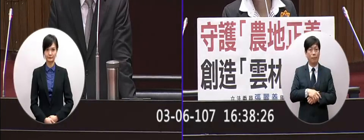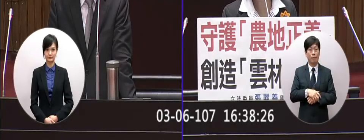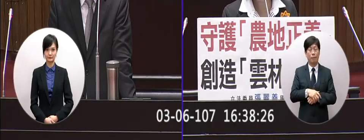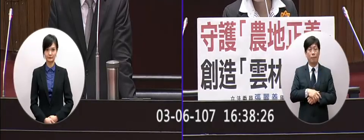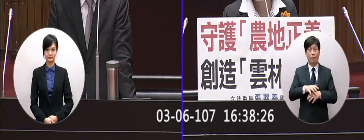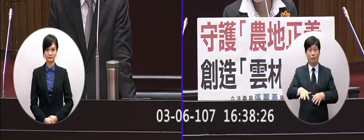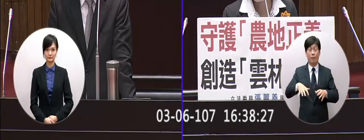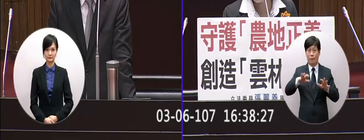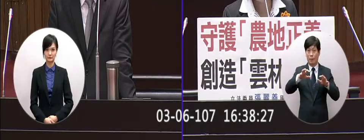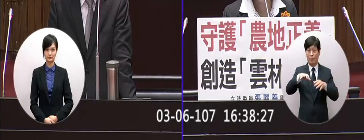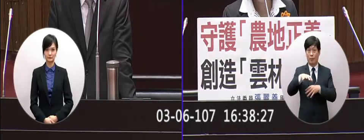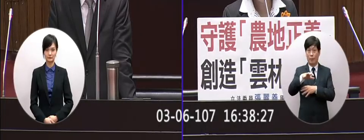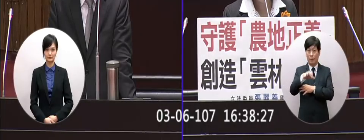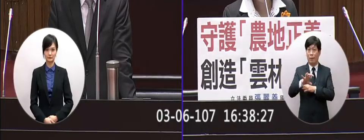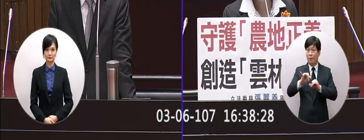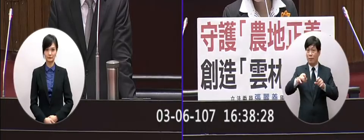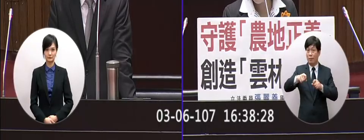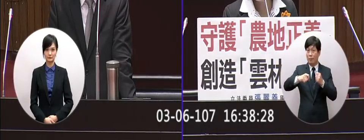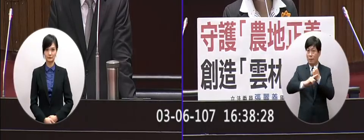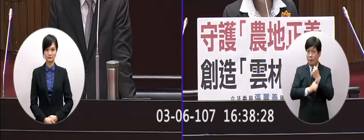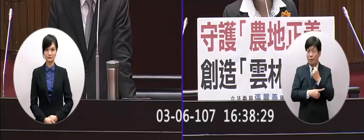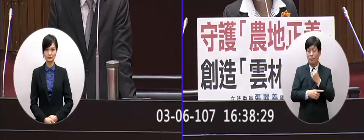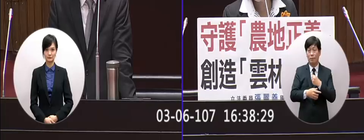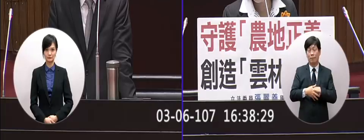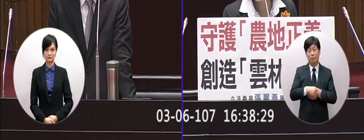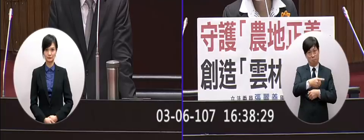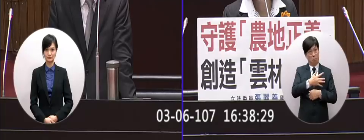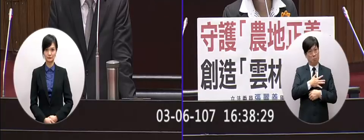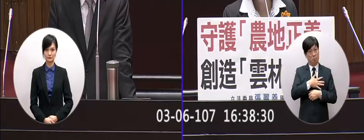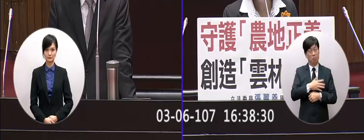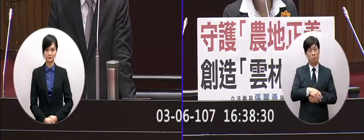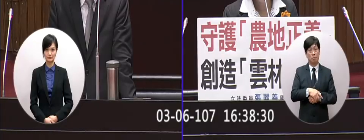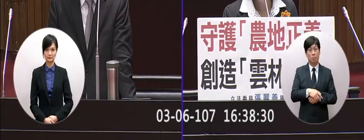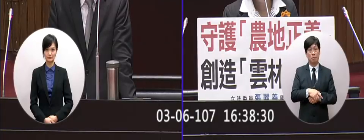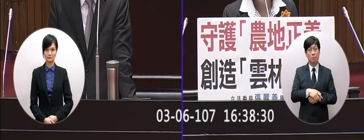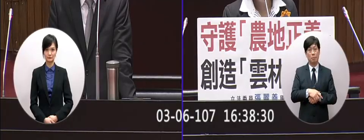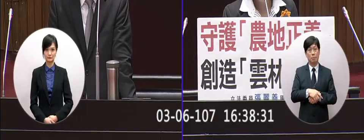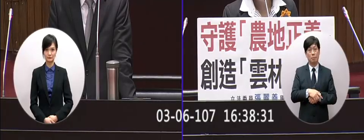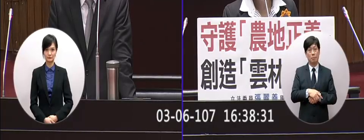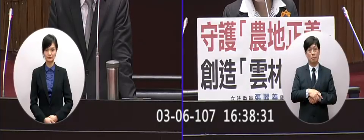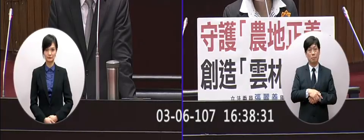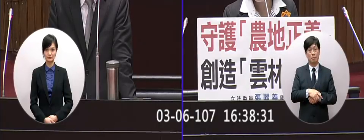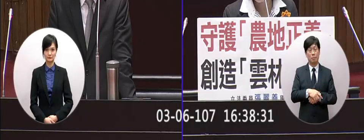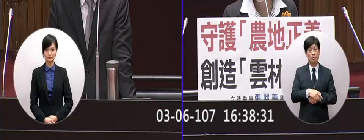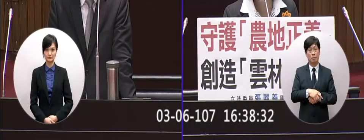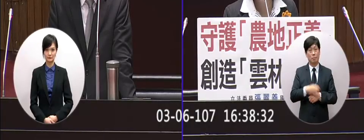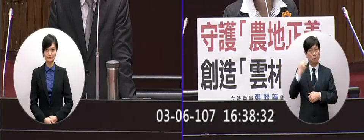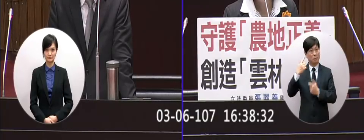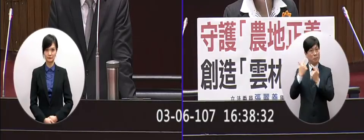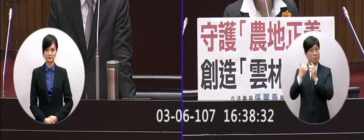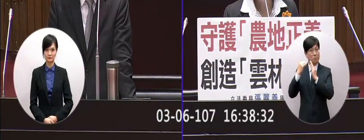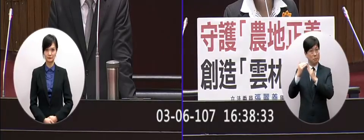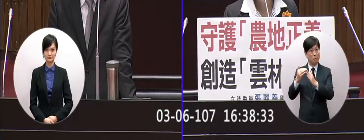个农地计划法当中，院长你知道吗？新北